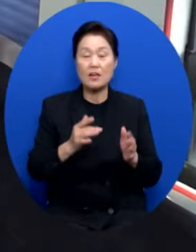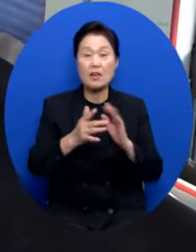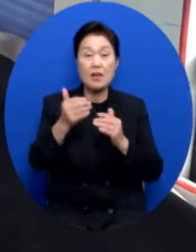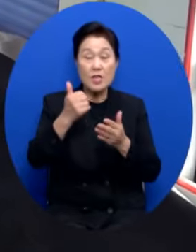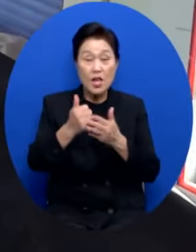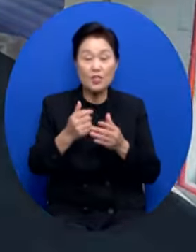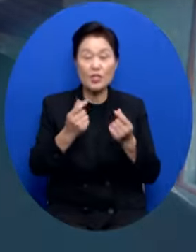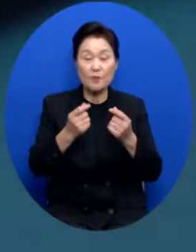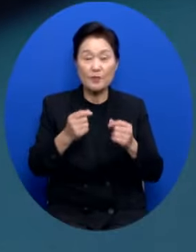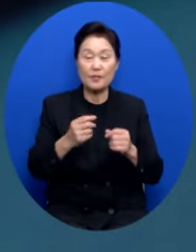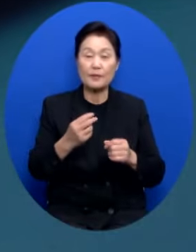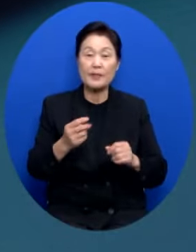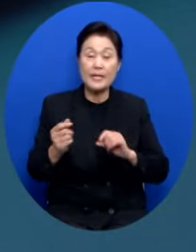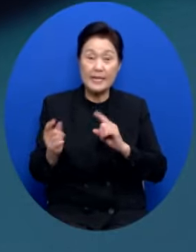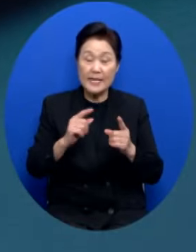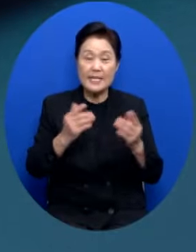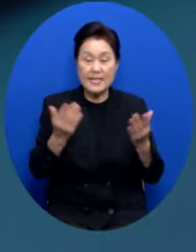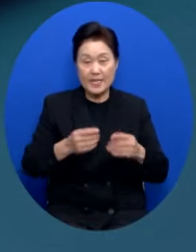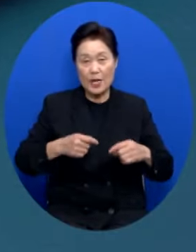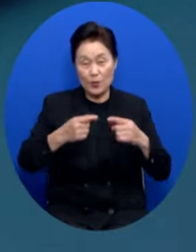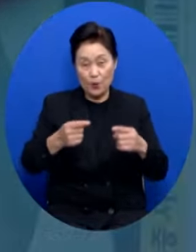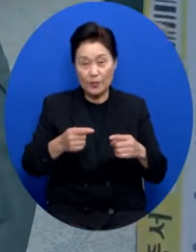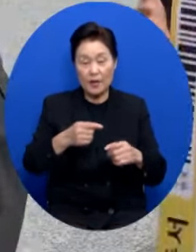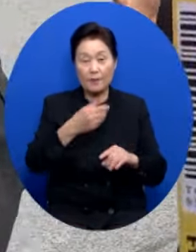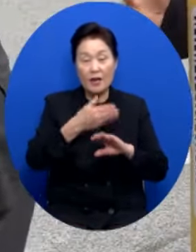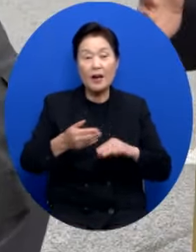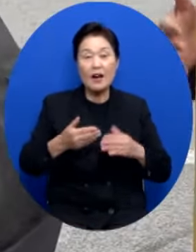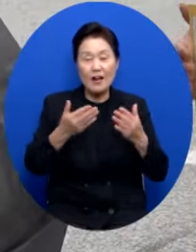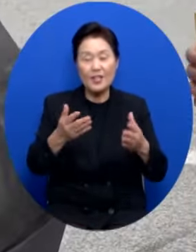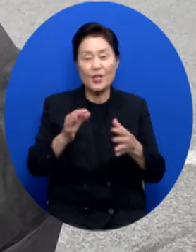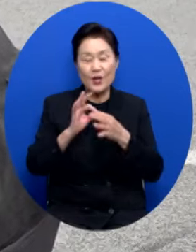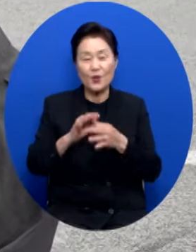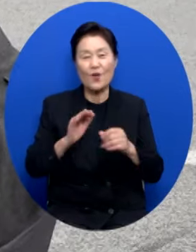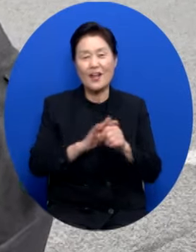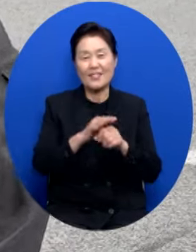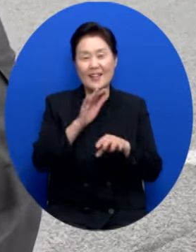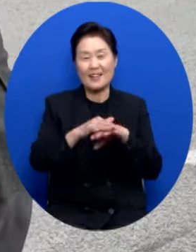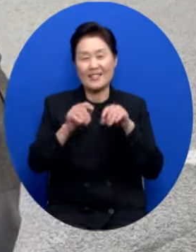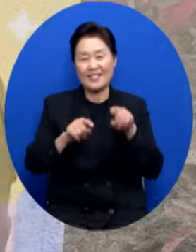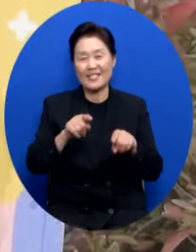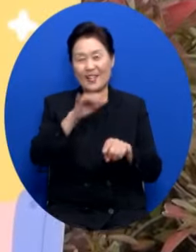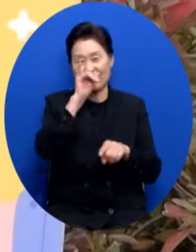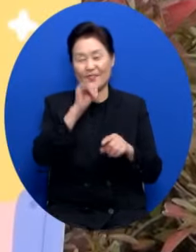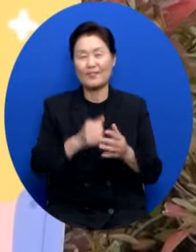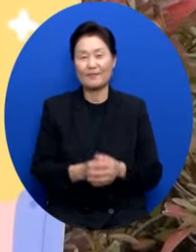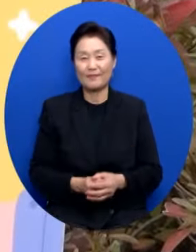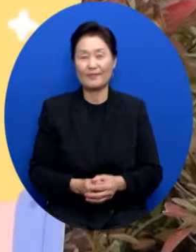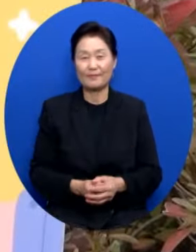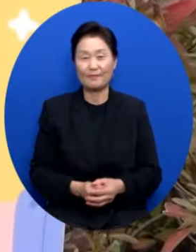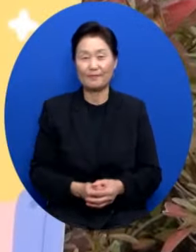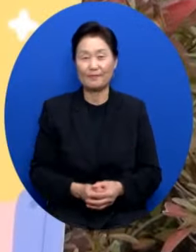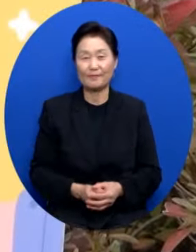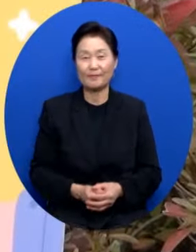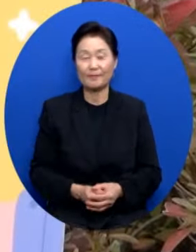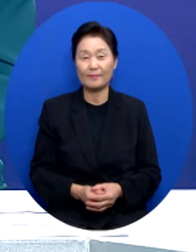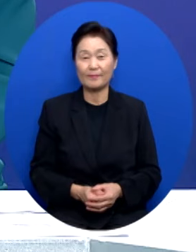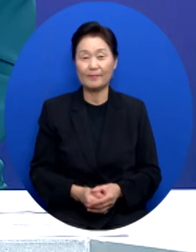소망하는 백석인들. 헌혈운동으로 사랑을 실천하고 있습니다. CTS 뉴스 장현수입니다.